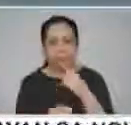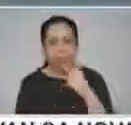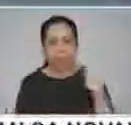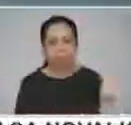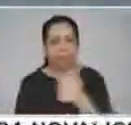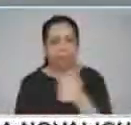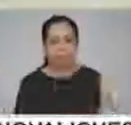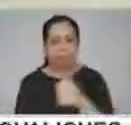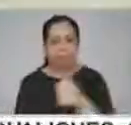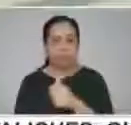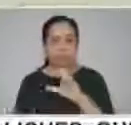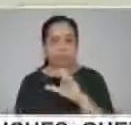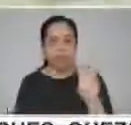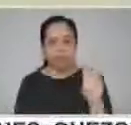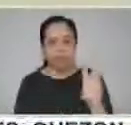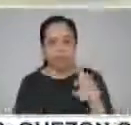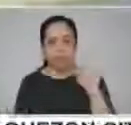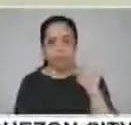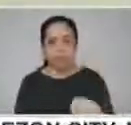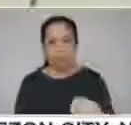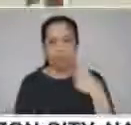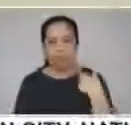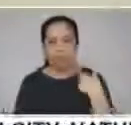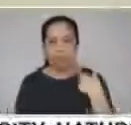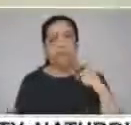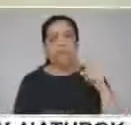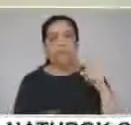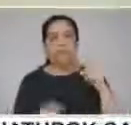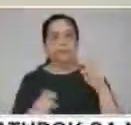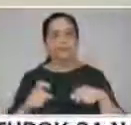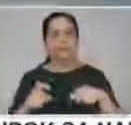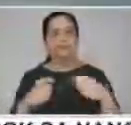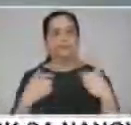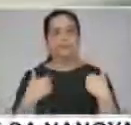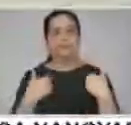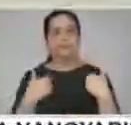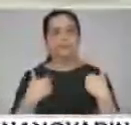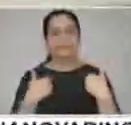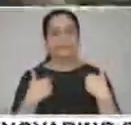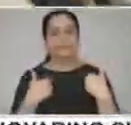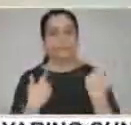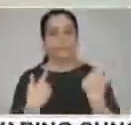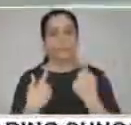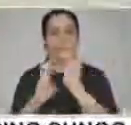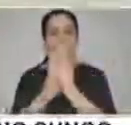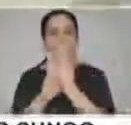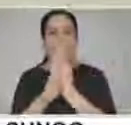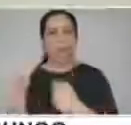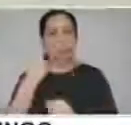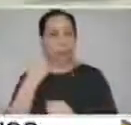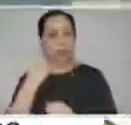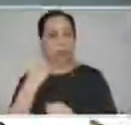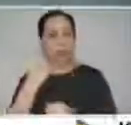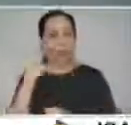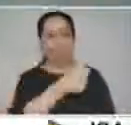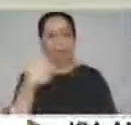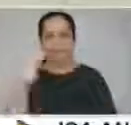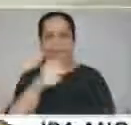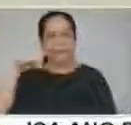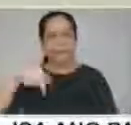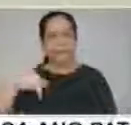ngayong umaga. Good morning po, Colonel. Dito po tayo. Opo, kamusta po yung operation po natin ngayon? Marami po pang lumalabag sa